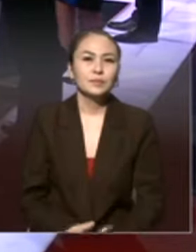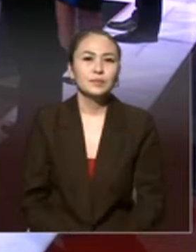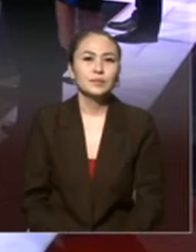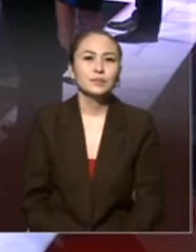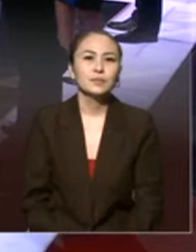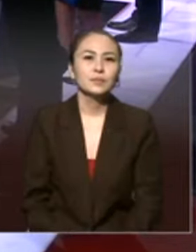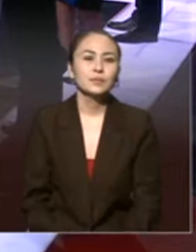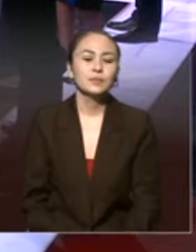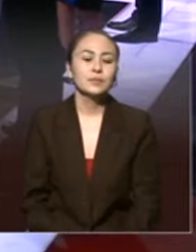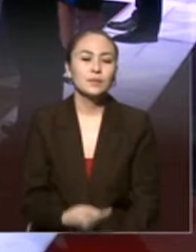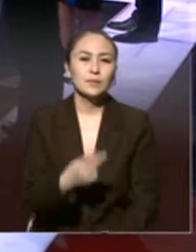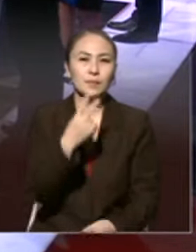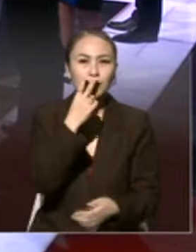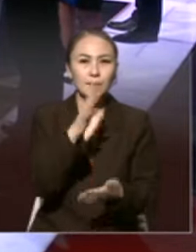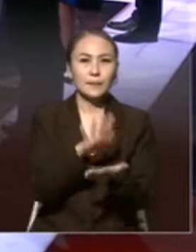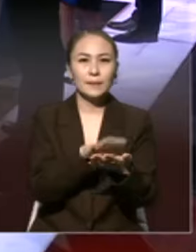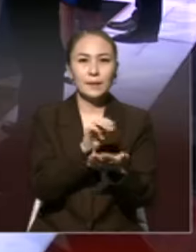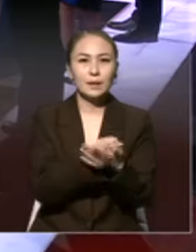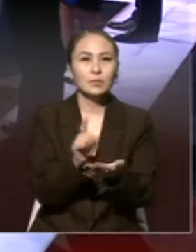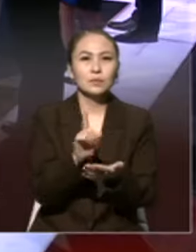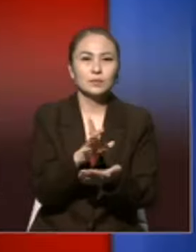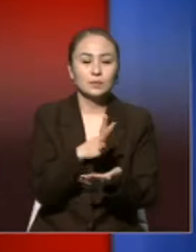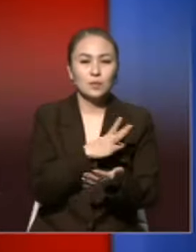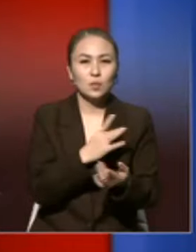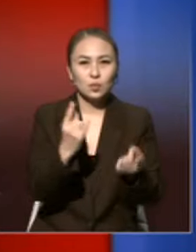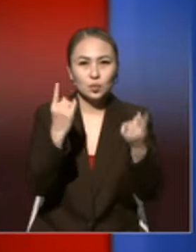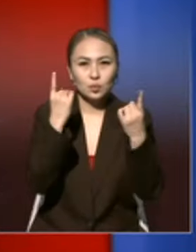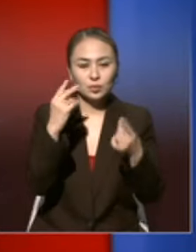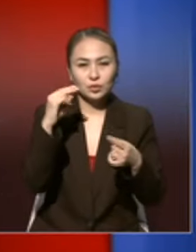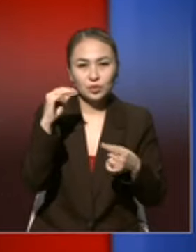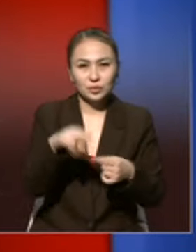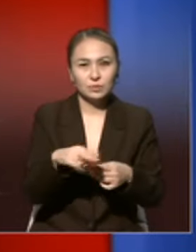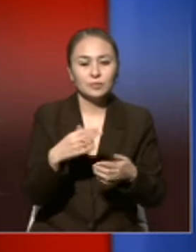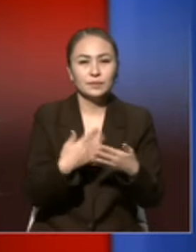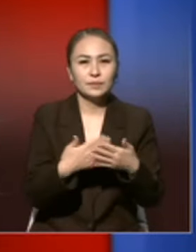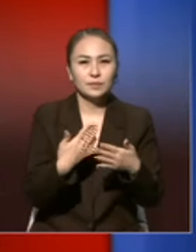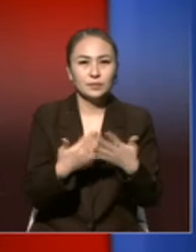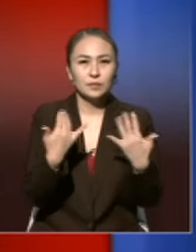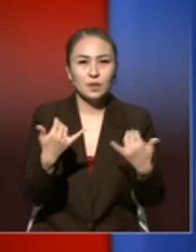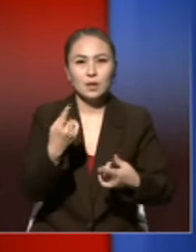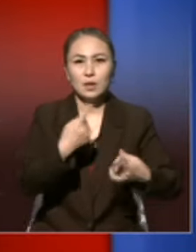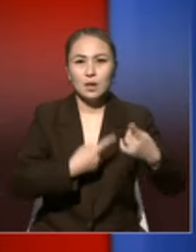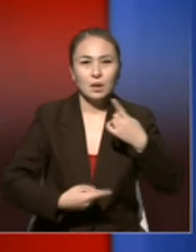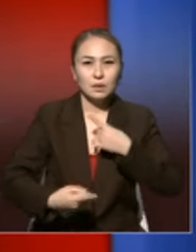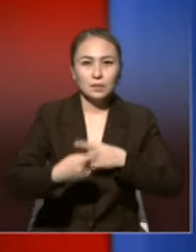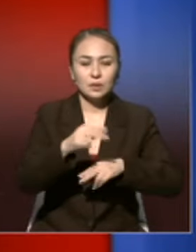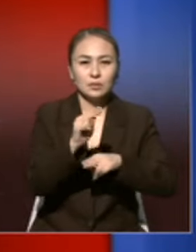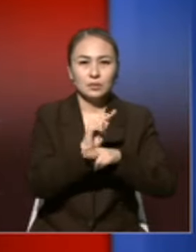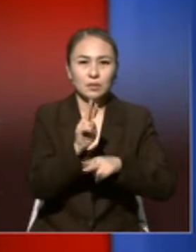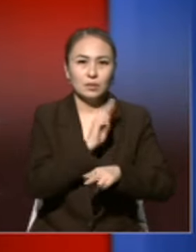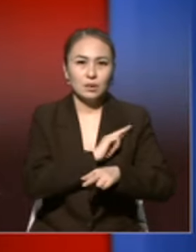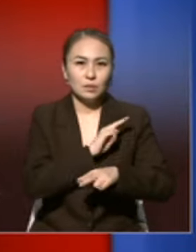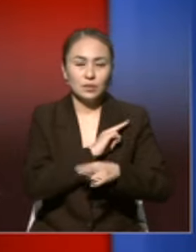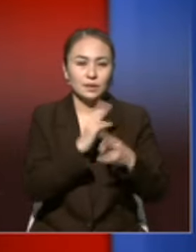Нәтижесінде көрдіңіздер ғой енді. Мысалға міне енді бұл үлкен табиғи апат. Енді бұны қазір қалпына келтіру жұмыстары бар.